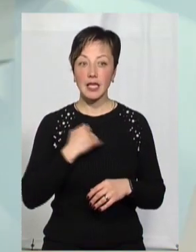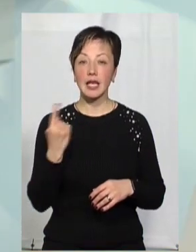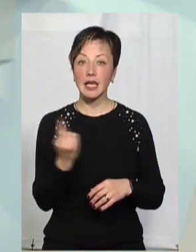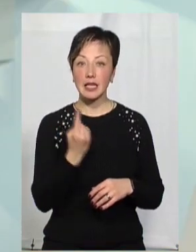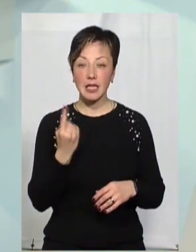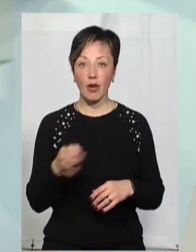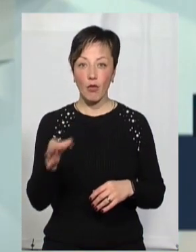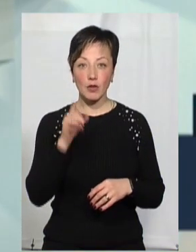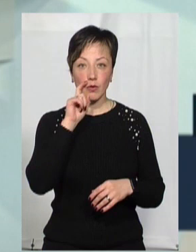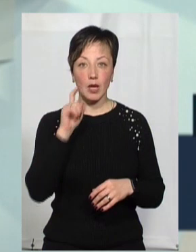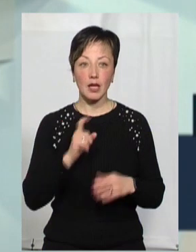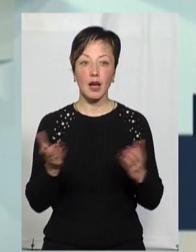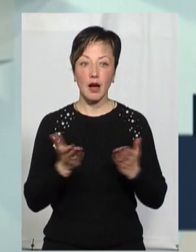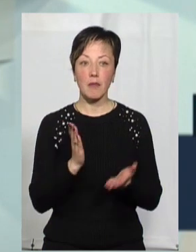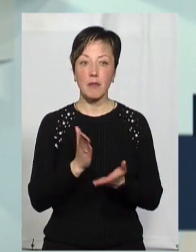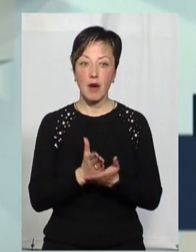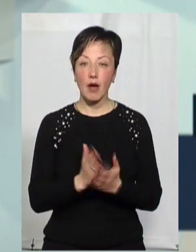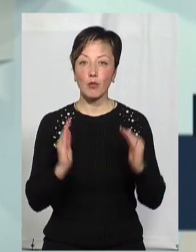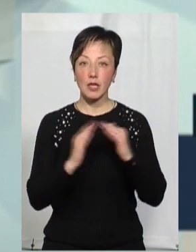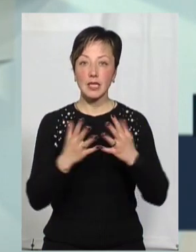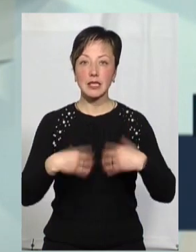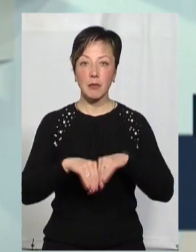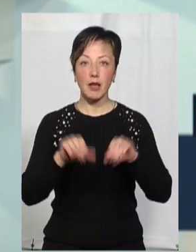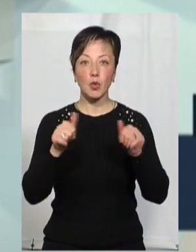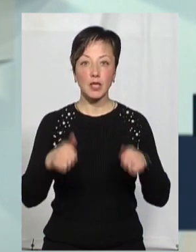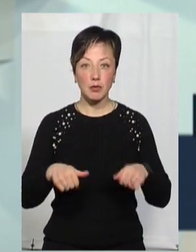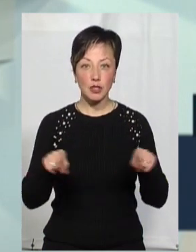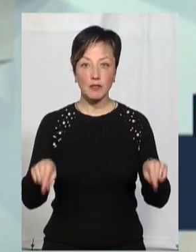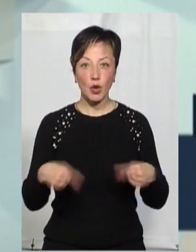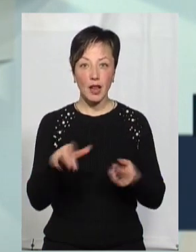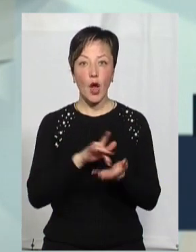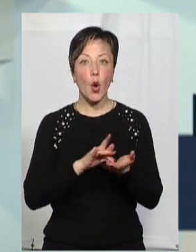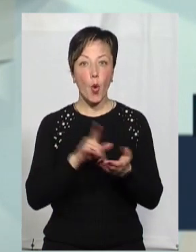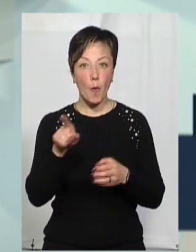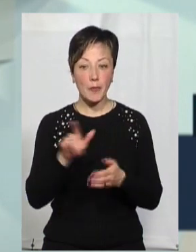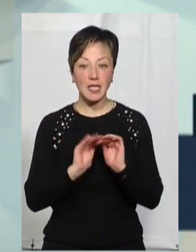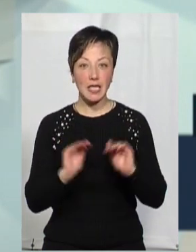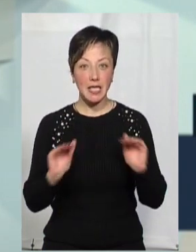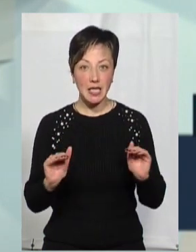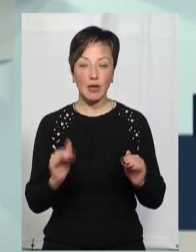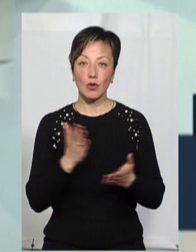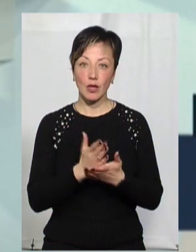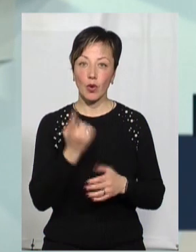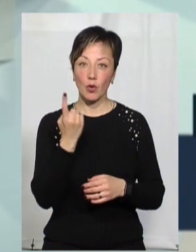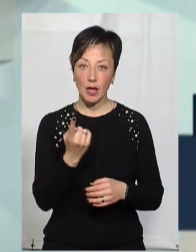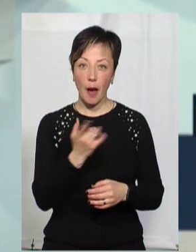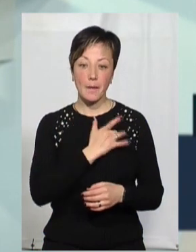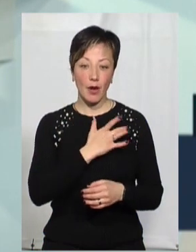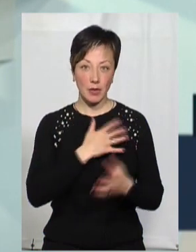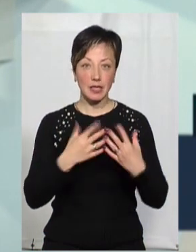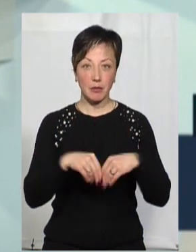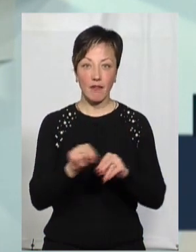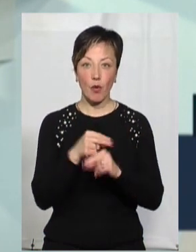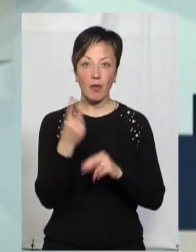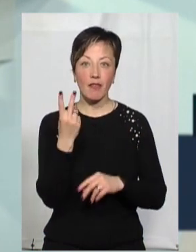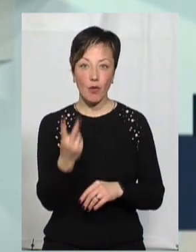єдина область в Україні, яка має будинок сімейного типу, який створили роми, і там ромські діти. І в нас є одна прийомна сім'я, яка